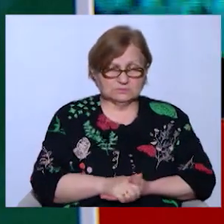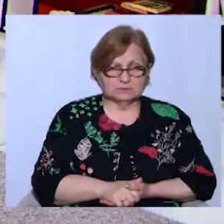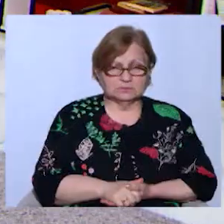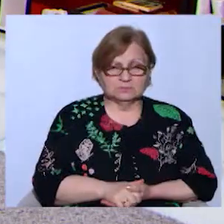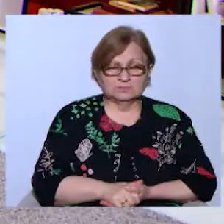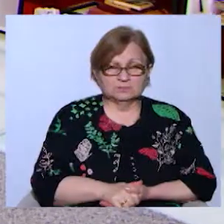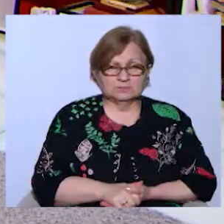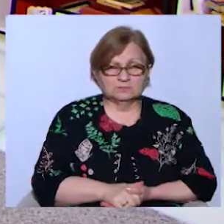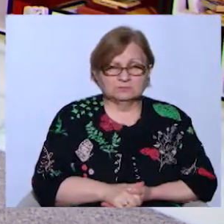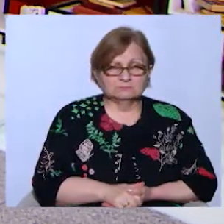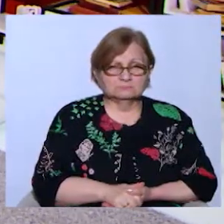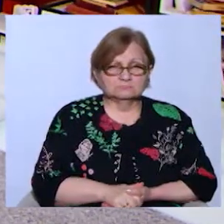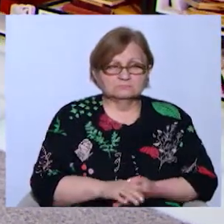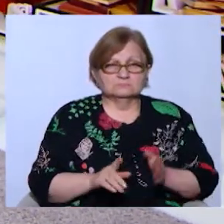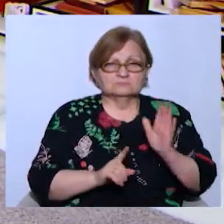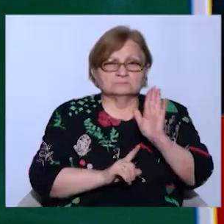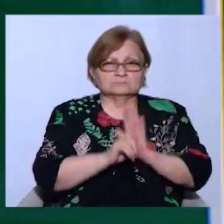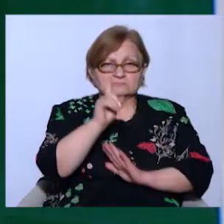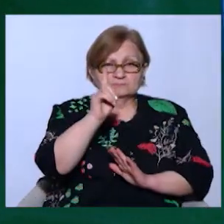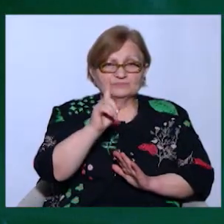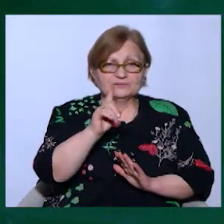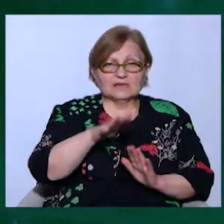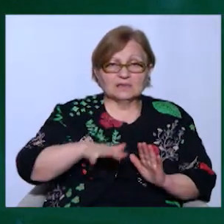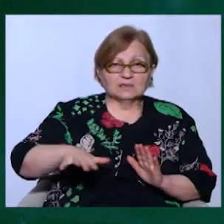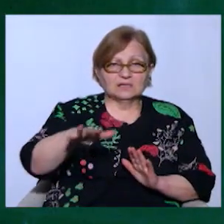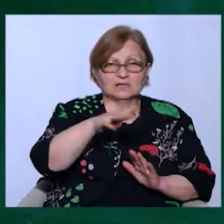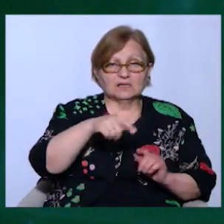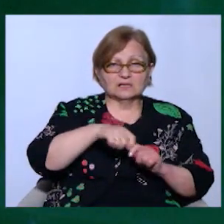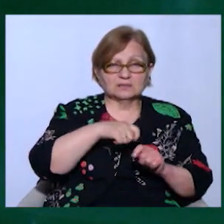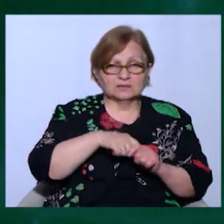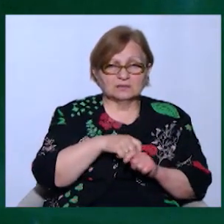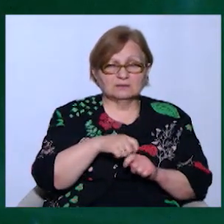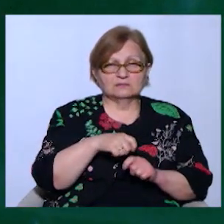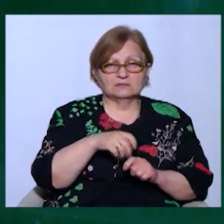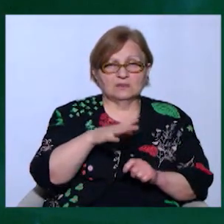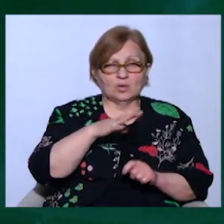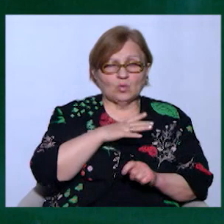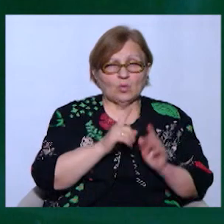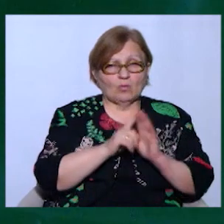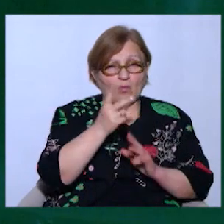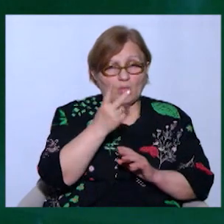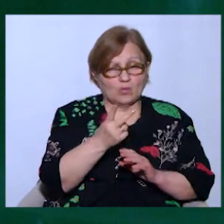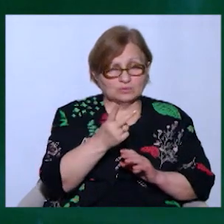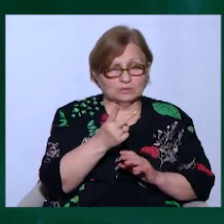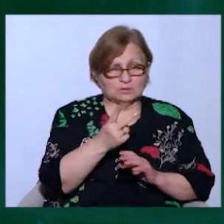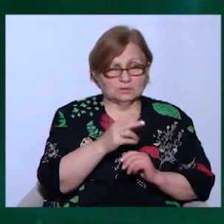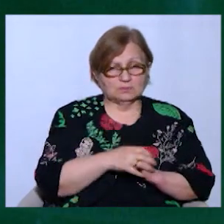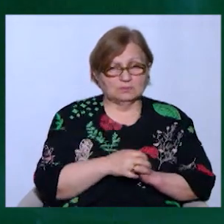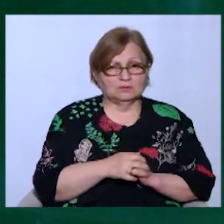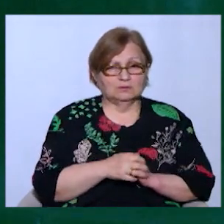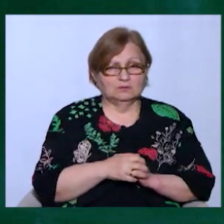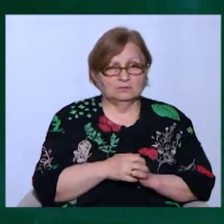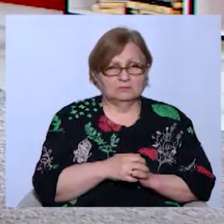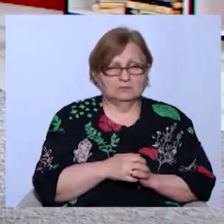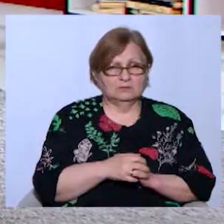რადიუსი თავდაპირველ შემთხვევაში იყო 2 და ფართობი იყო პი გამრავლებული 2-ის კვადრატზე, ანუ ეს, ხომ? ანუ ეს